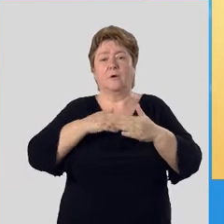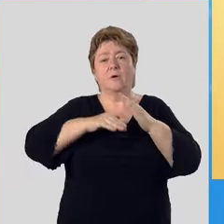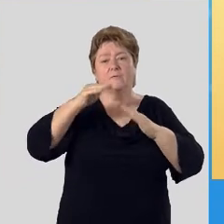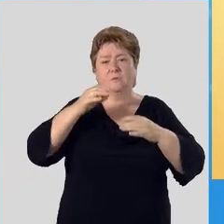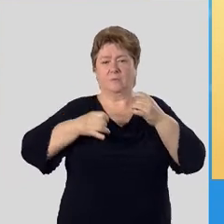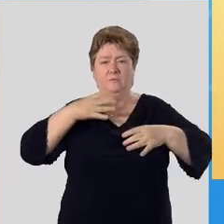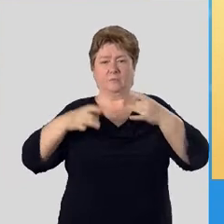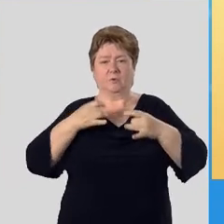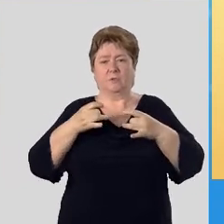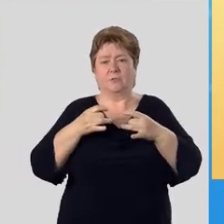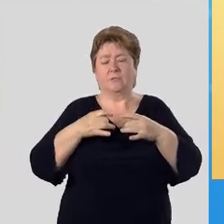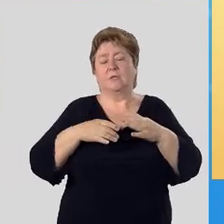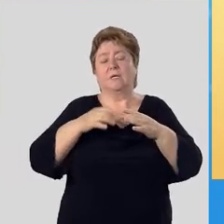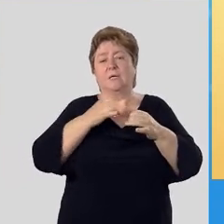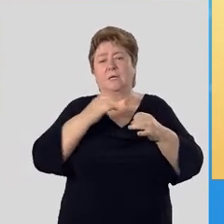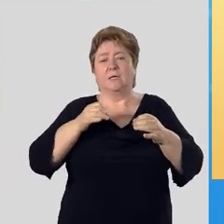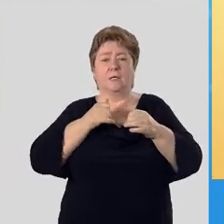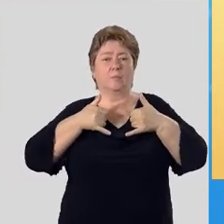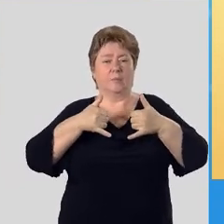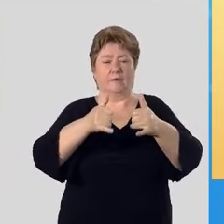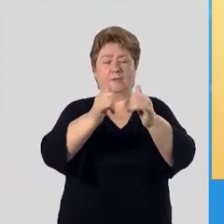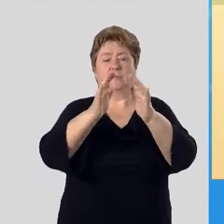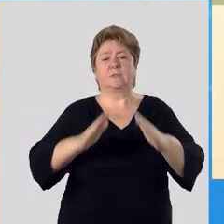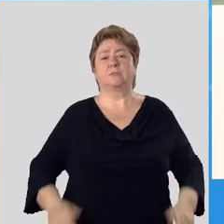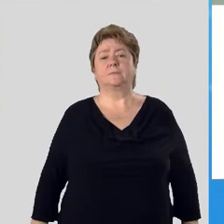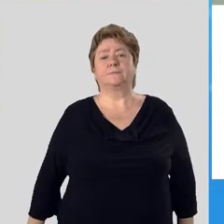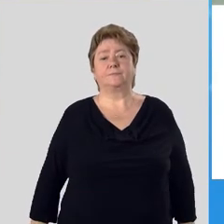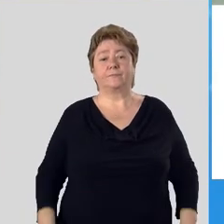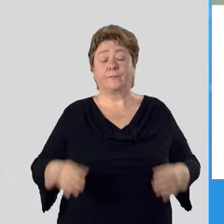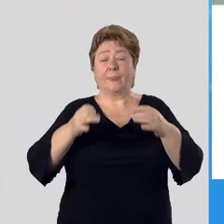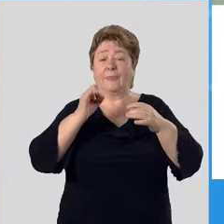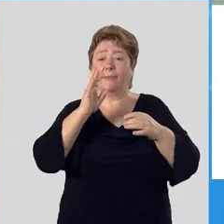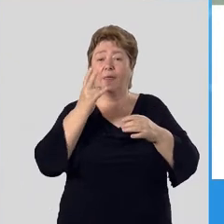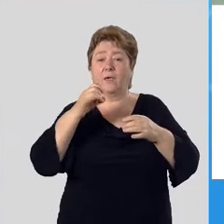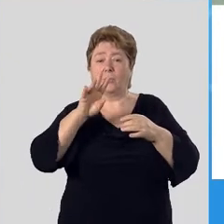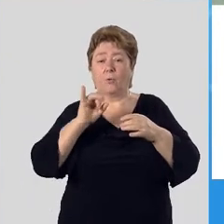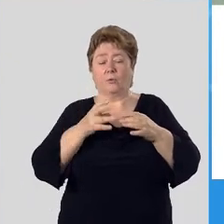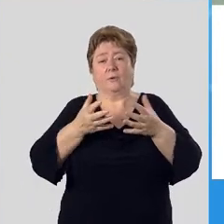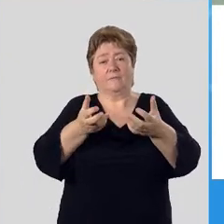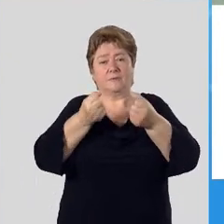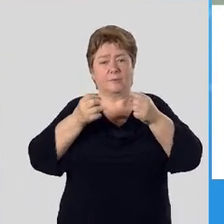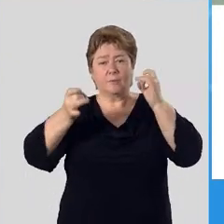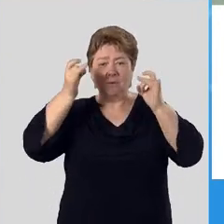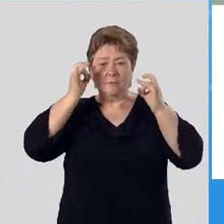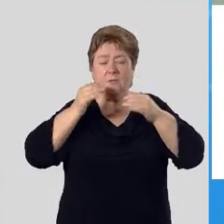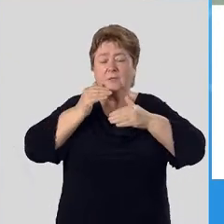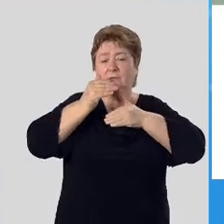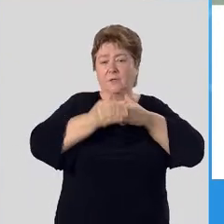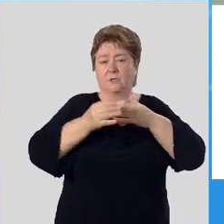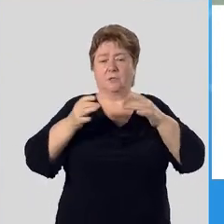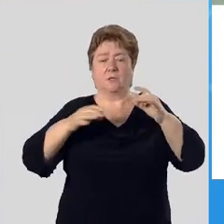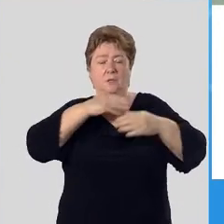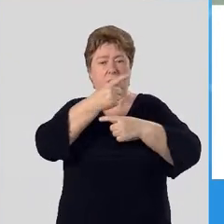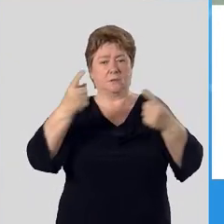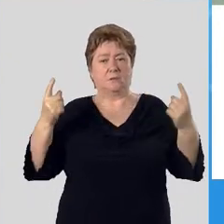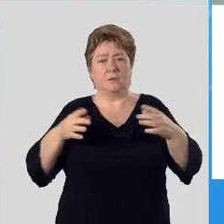высокая возбудимость и проводимость. Нейроны воспринимают сигналы из внешней среды